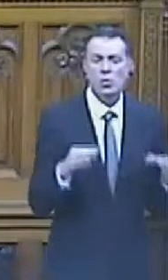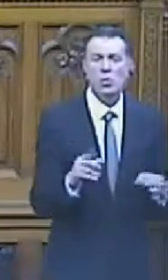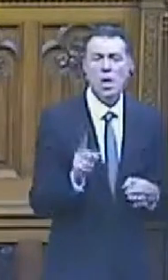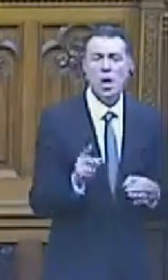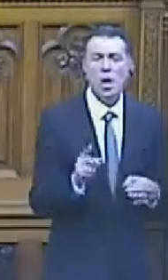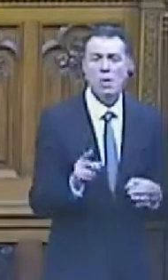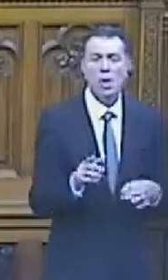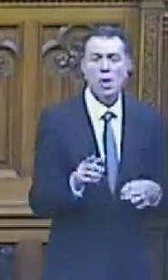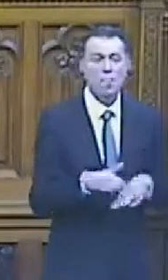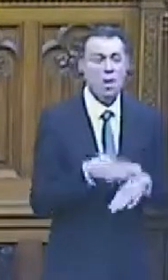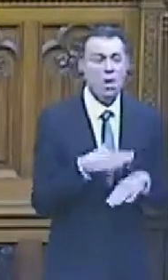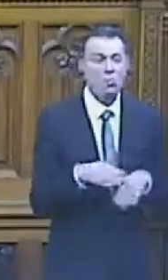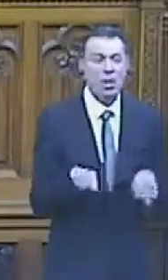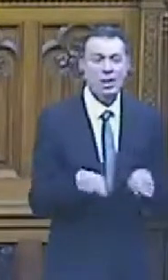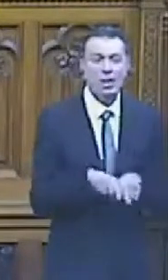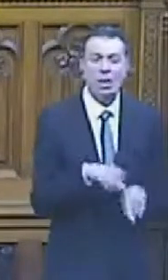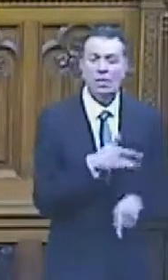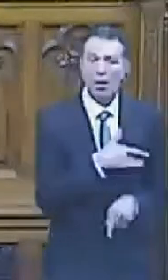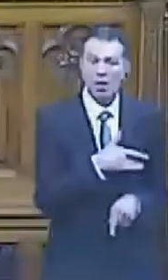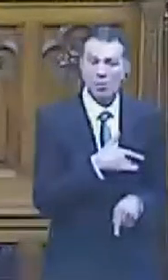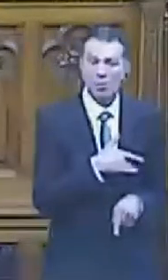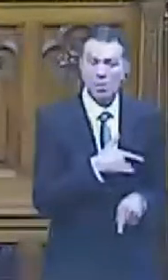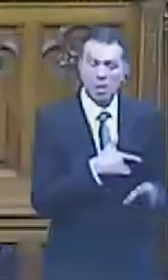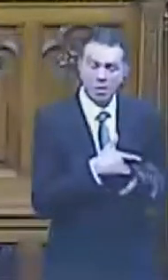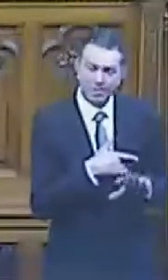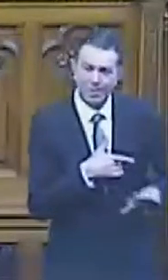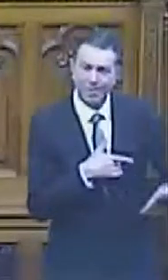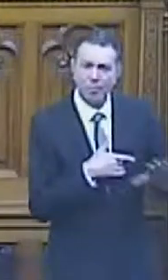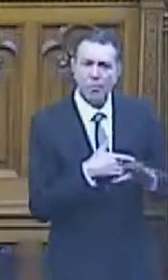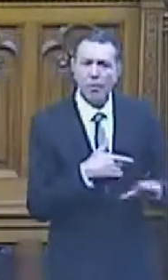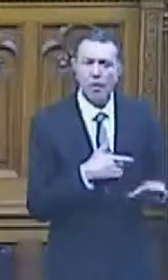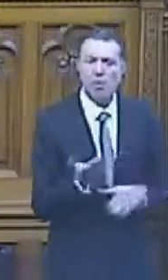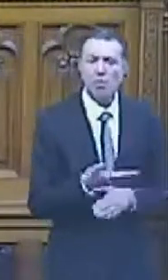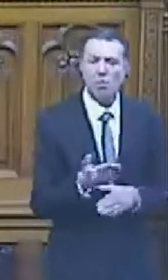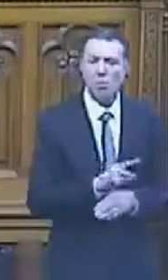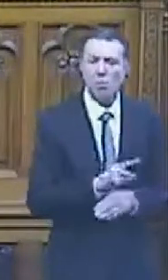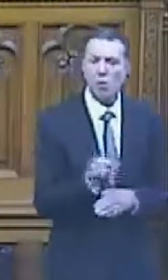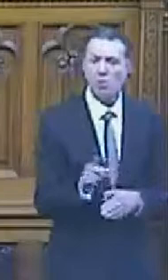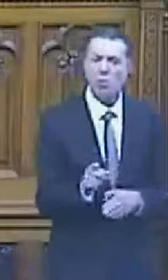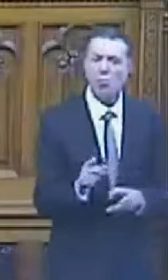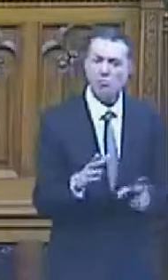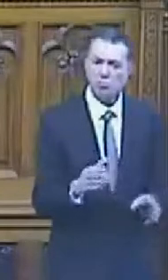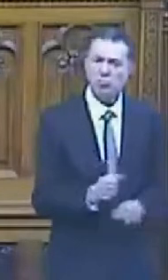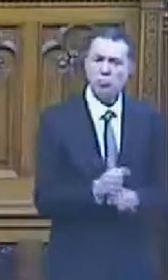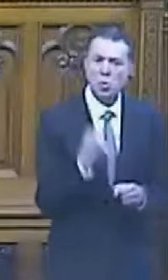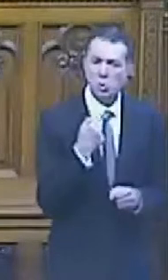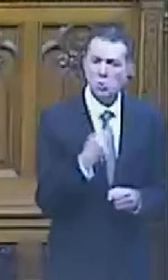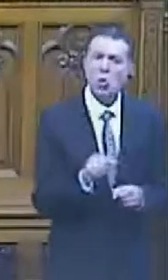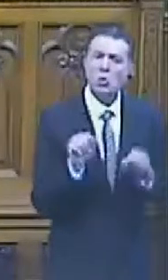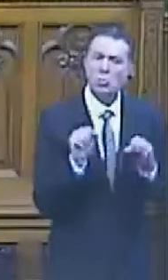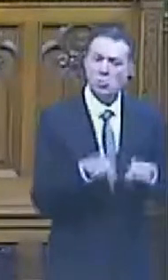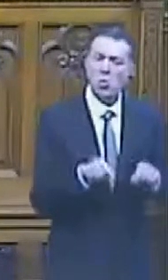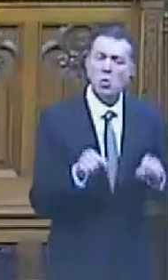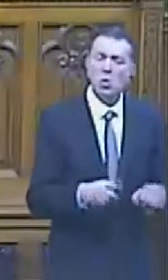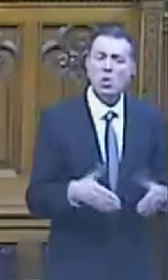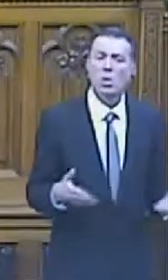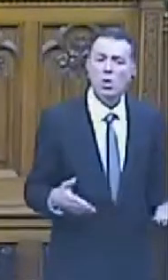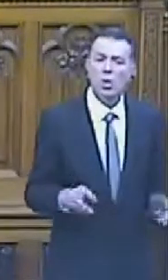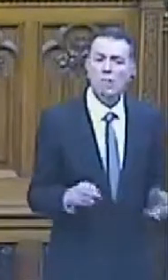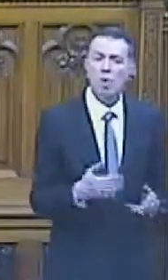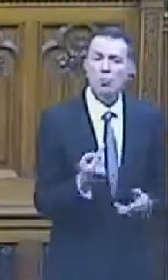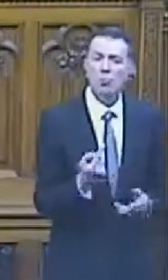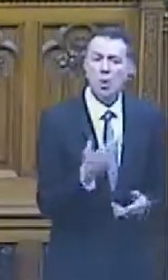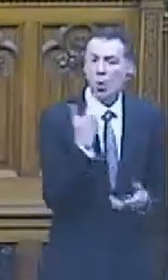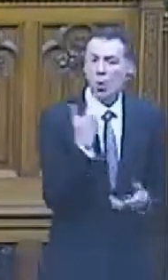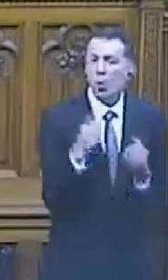Bettelverbot wie in Salzburg ist rechtlich und ist verfassungsrechtlich konform. Es ist möglich. Warum tun Sie es einfach